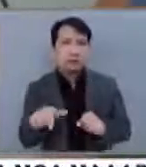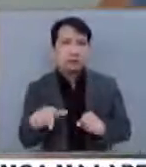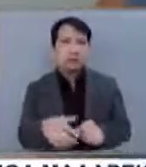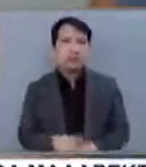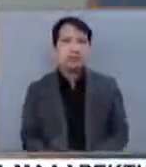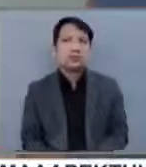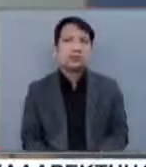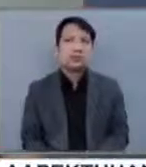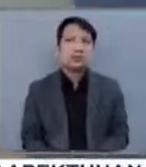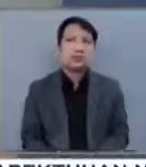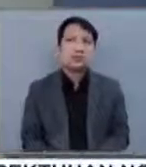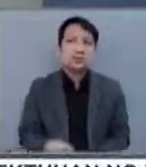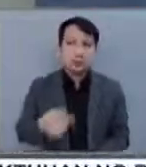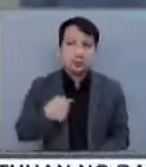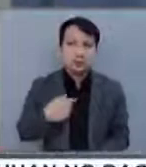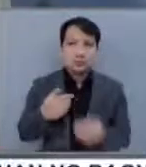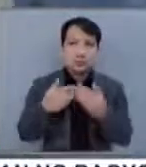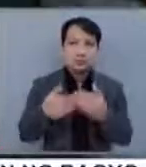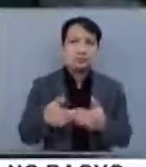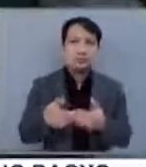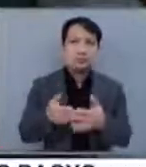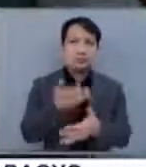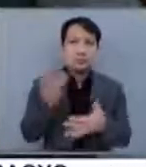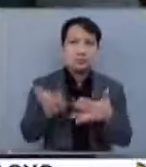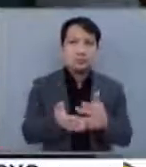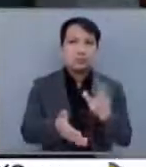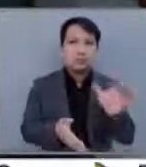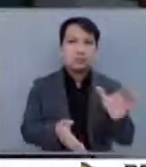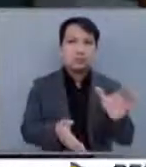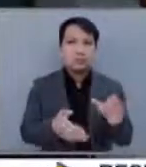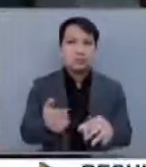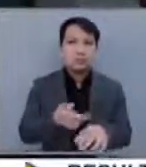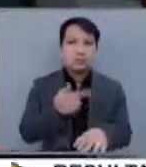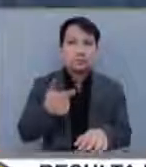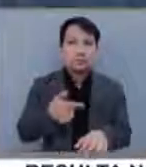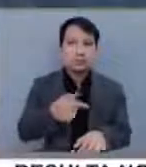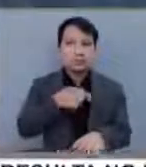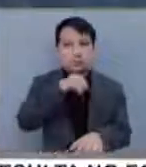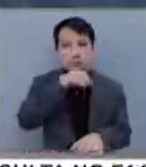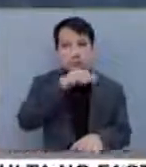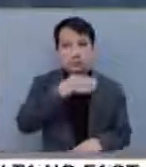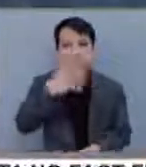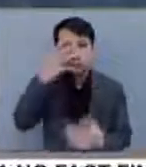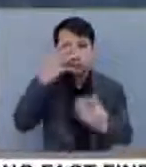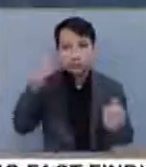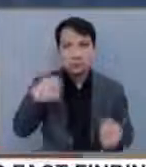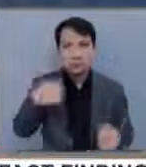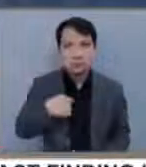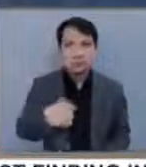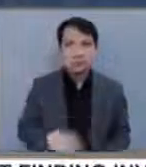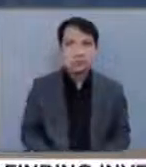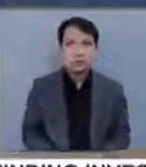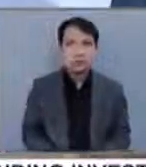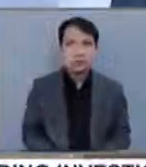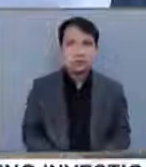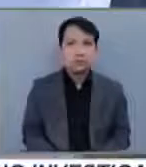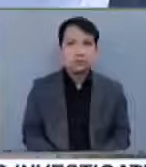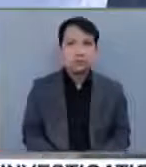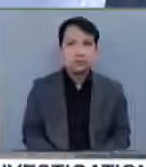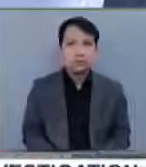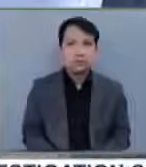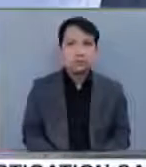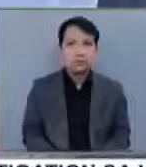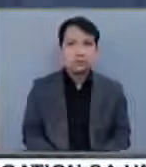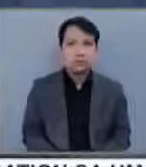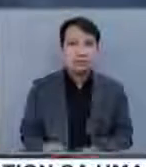niya, posibleng kinasuhan siya dahil matagal nang may galit ang lola ng biktima sa kanya. Awa naman siya sa pamilya ko, sa anak ko. Mangingi